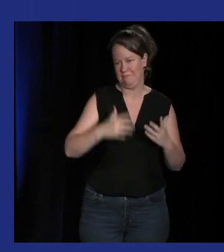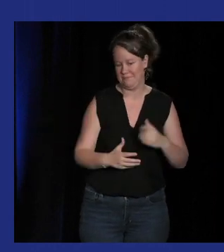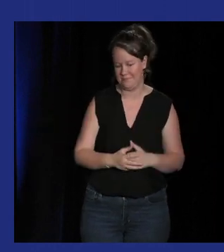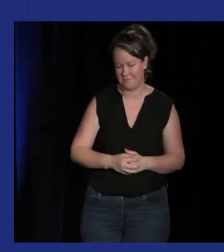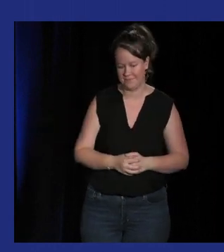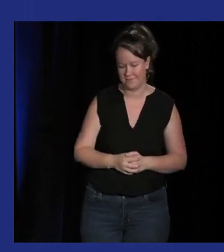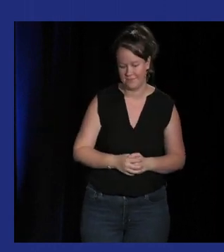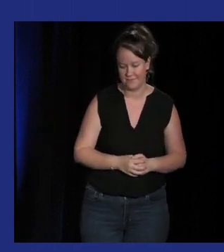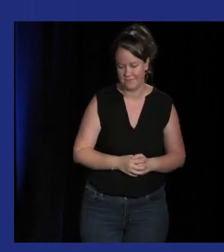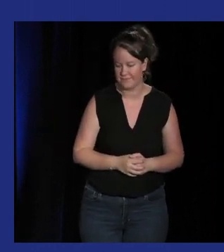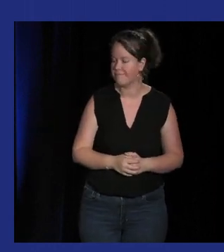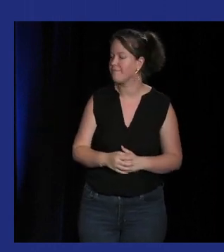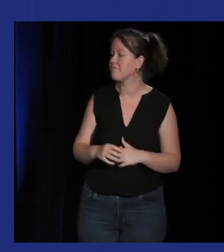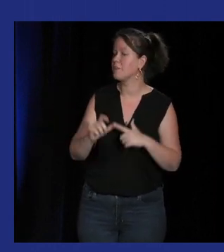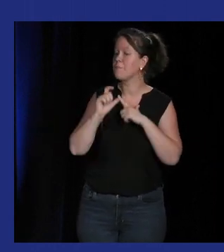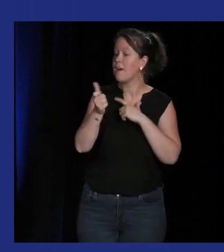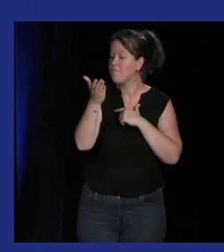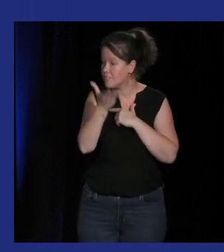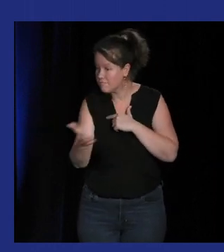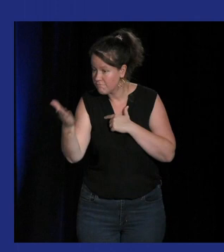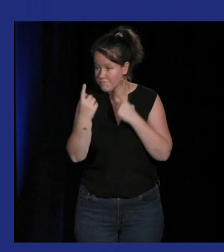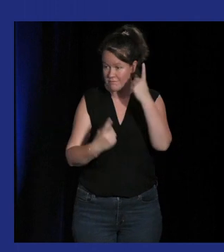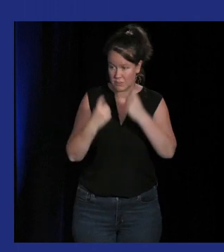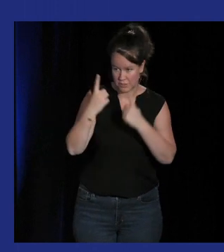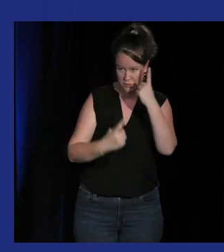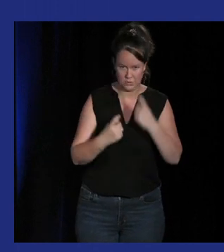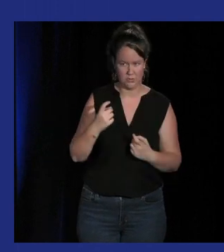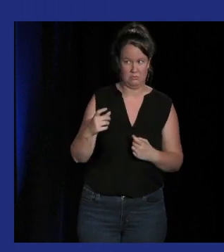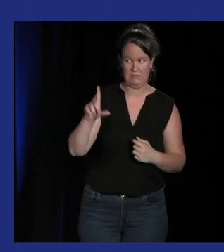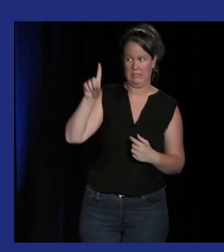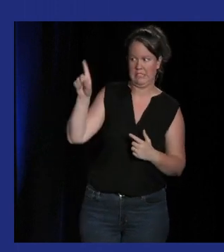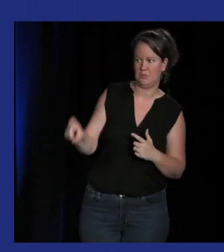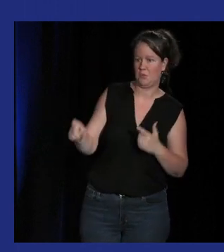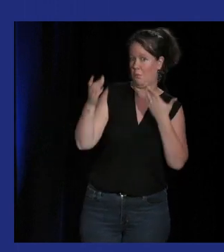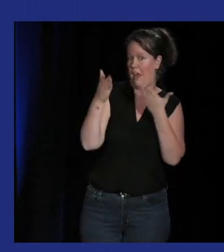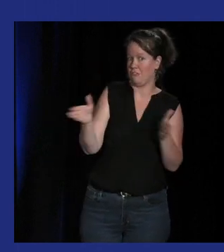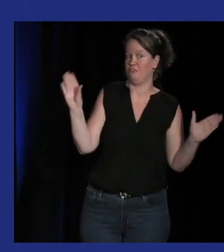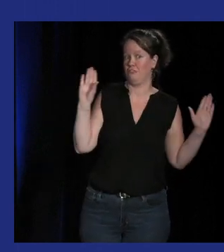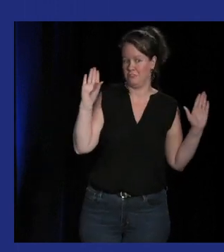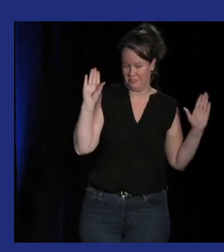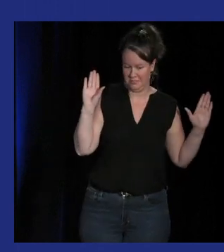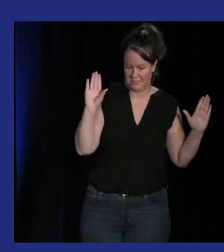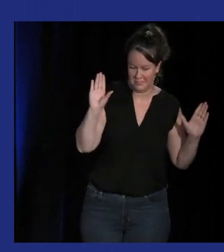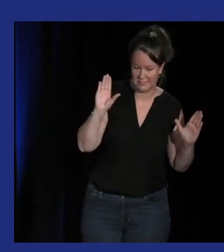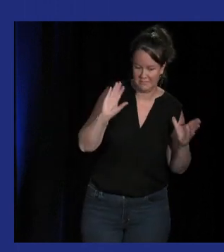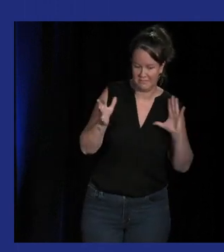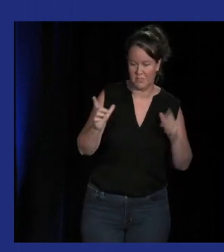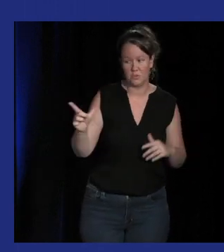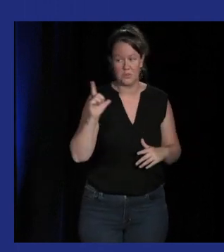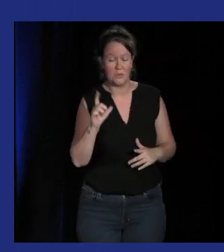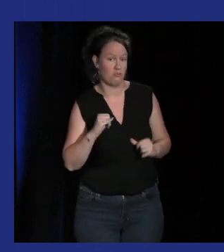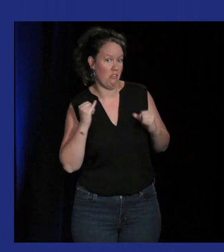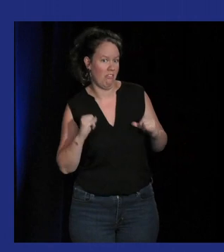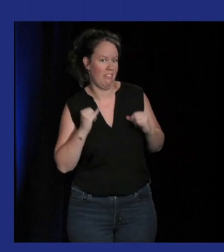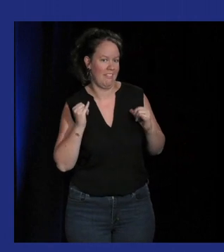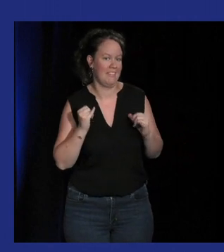je voulais terminer avant les questions du public sur une question un peu large dont j'ai bien conscience qu'elle est un peu audacieuse parce que vous êtes tous les deux quand même très jeune mais